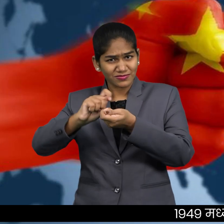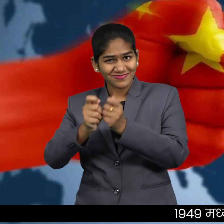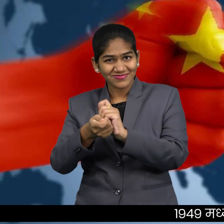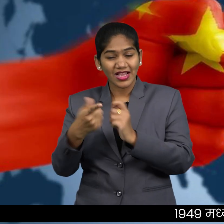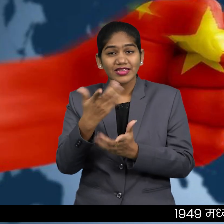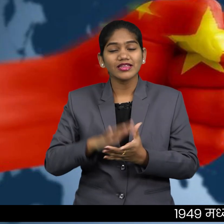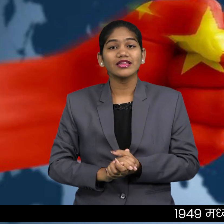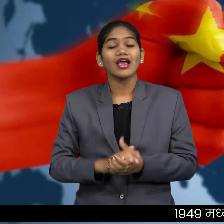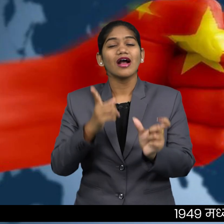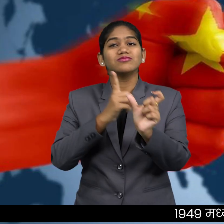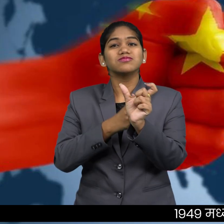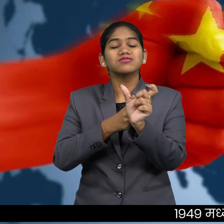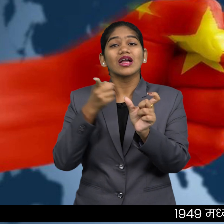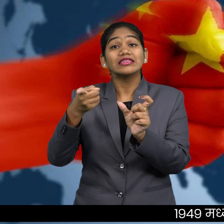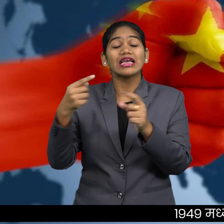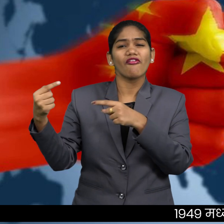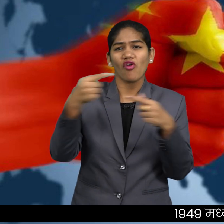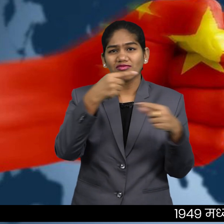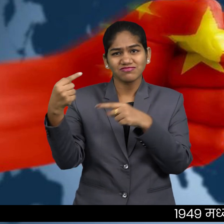1949 मध्ये हिंसक क्रांतीनंतर